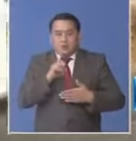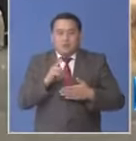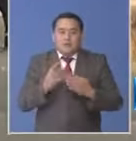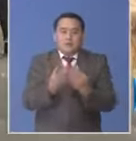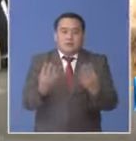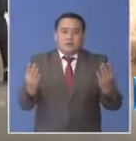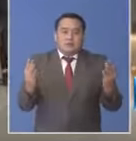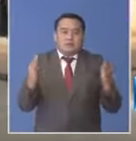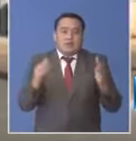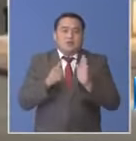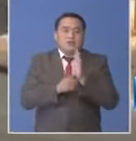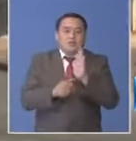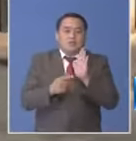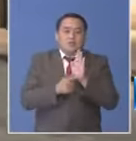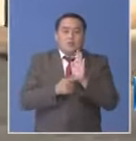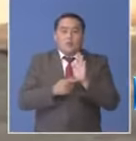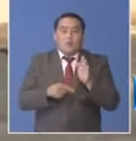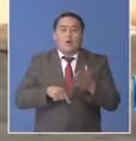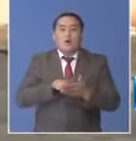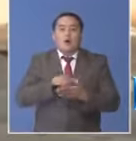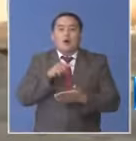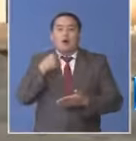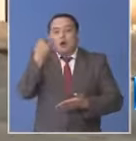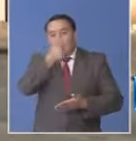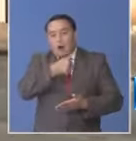берег в 1967 году. За это время на его территории